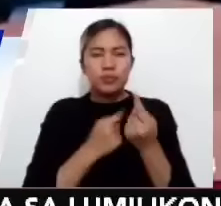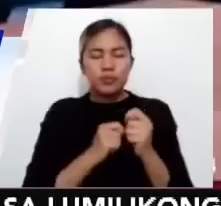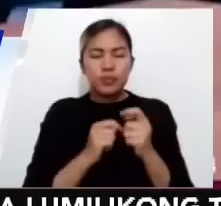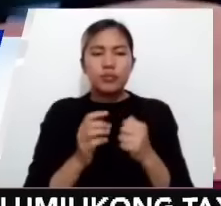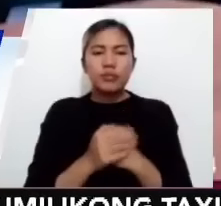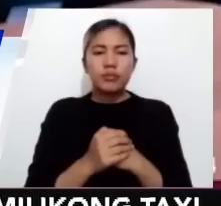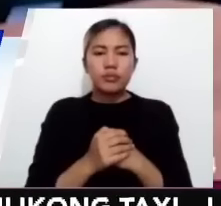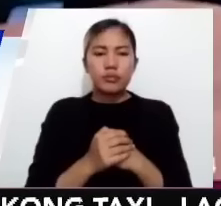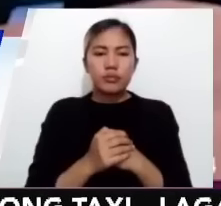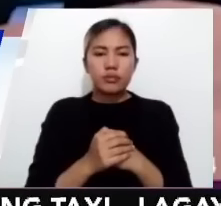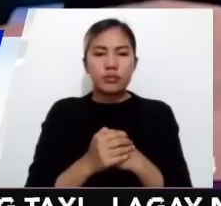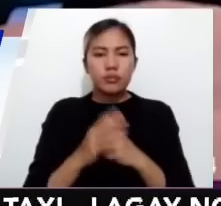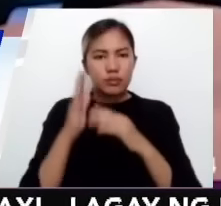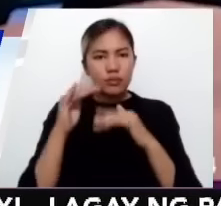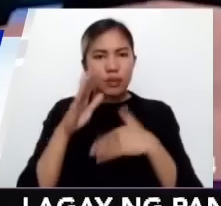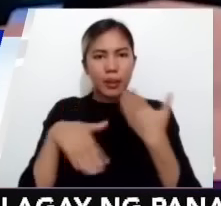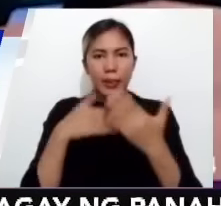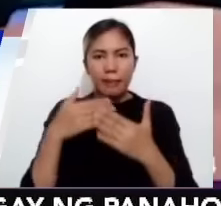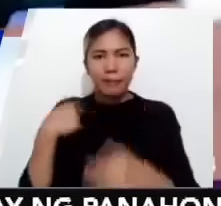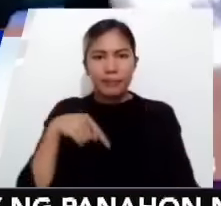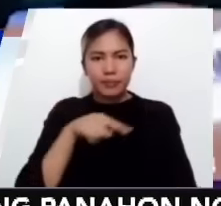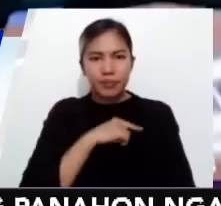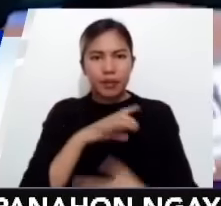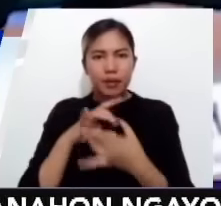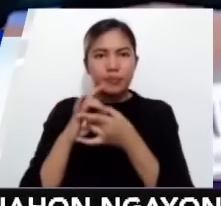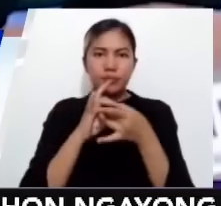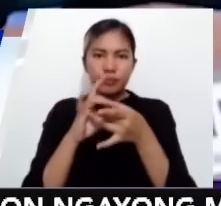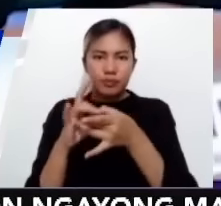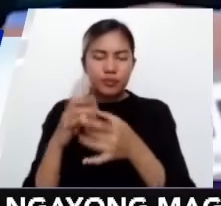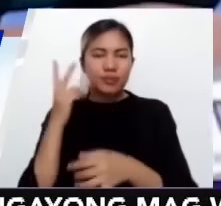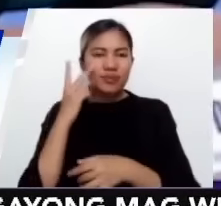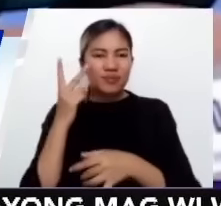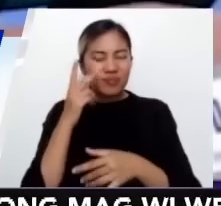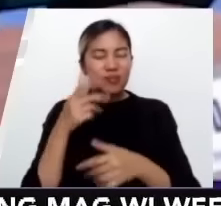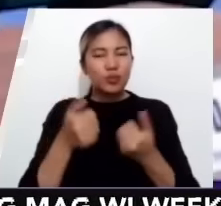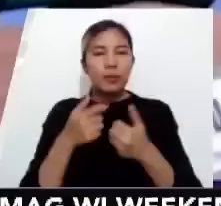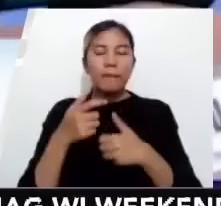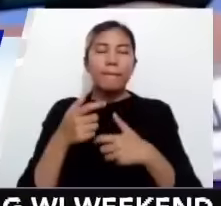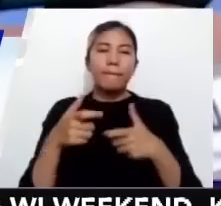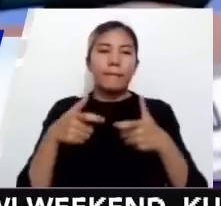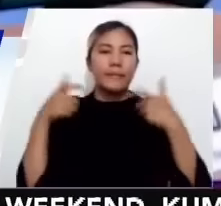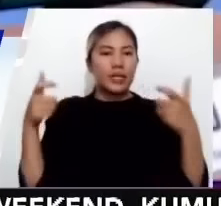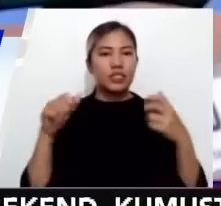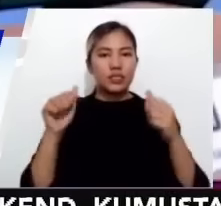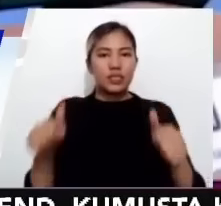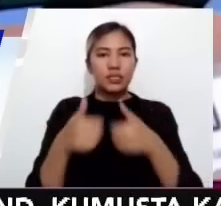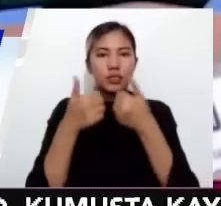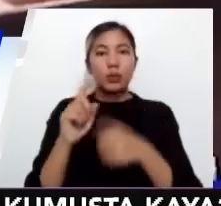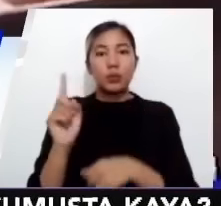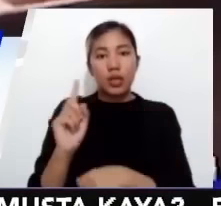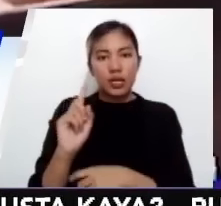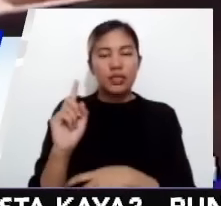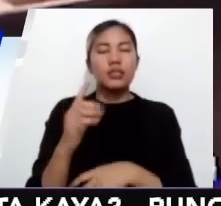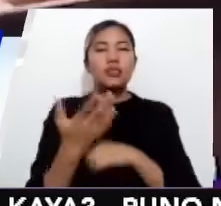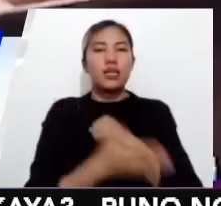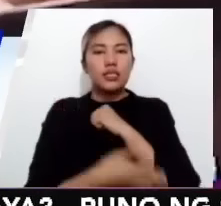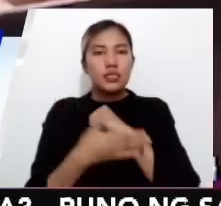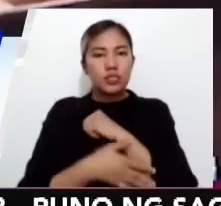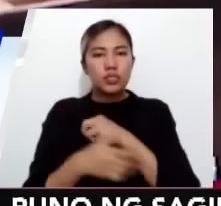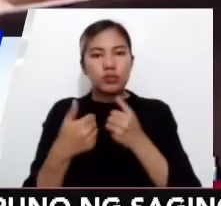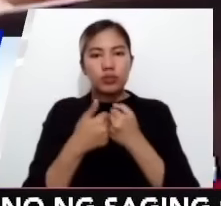ay magkaisa at tignan po ang mas malaking hamon, no, na geopolitical tensions that we're facing, at pati na rin po itong